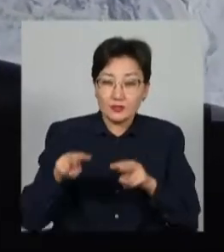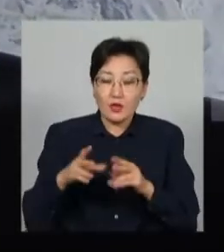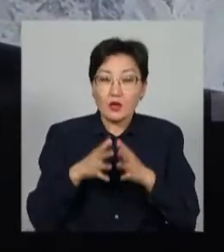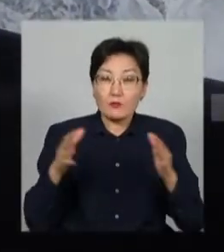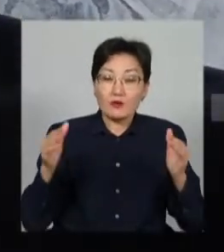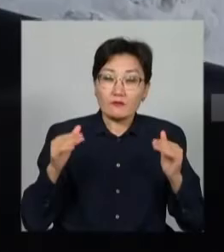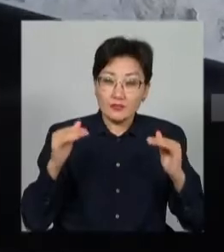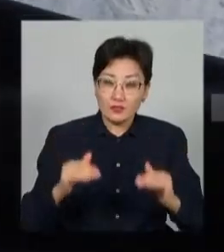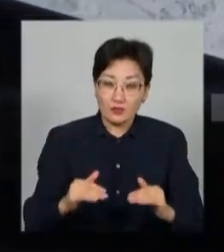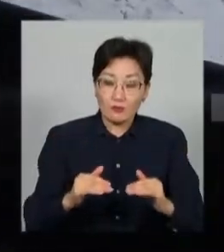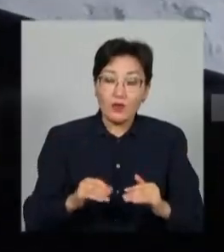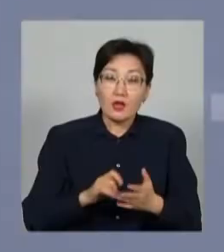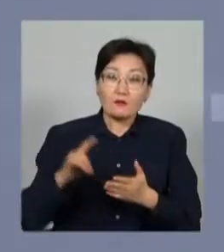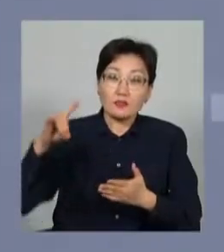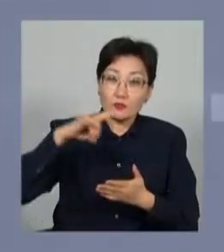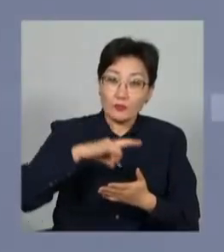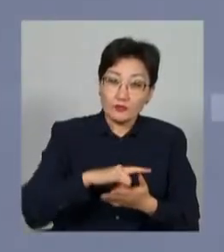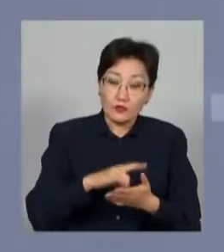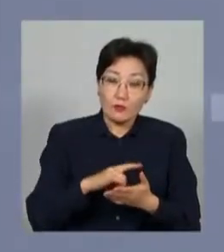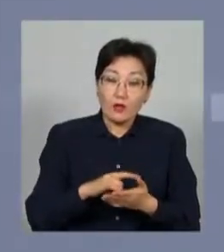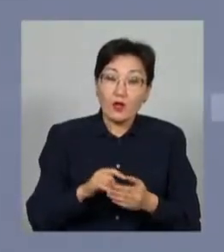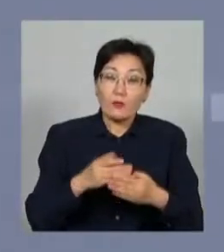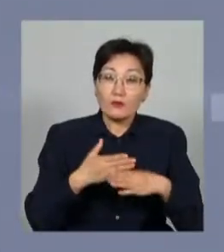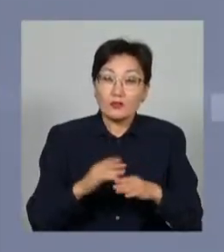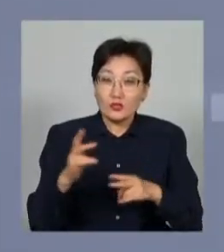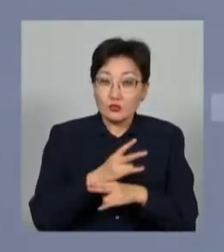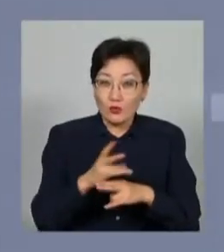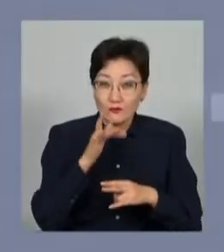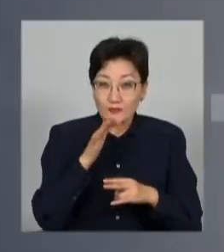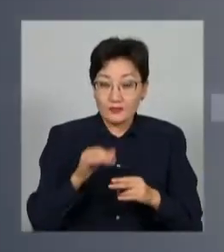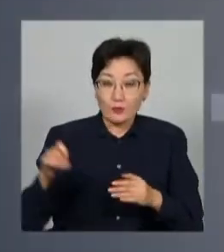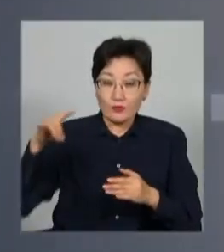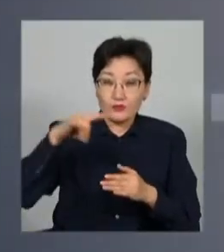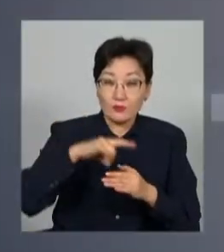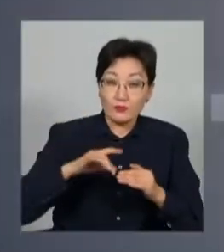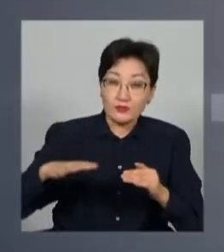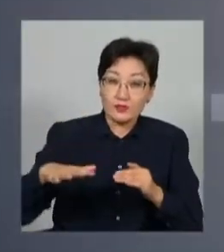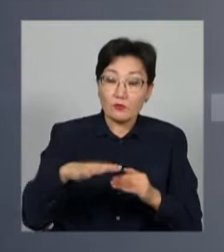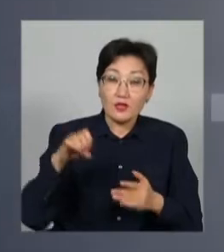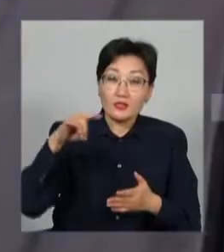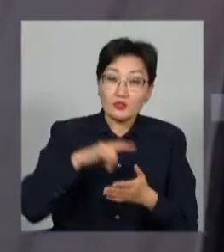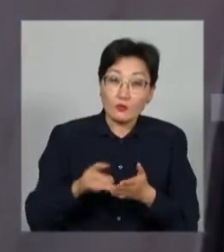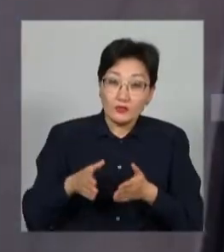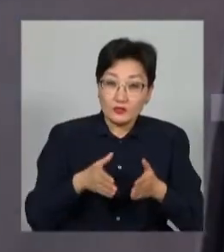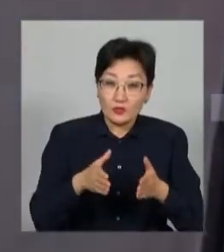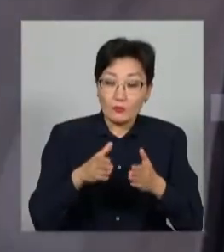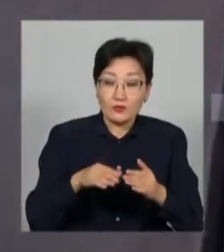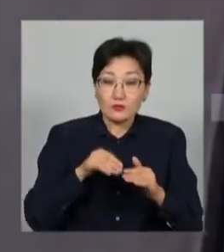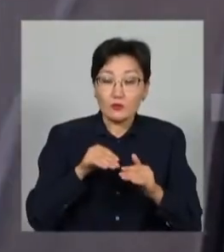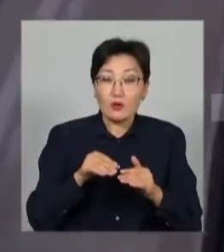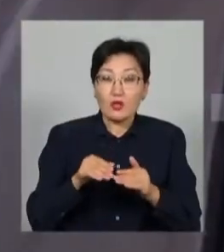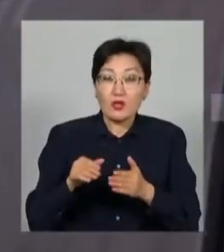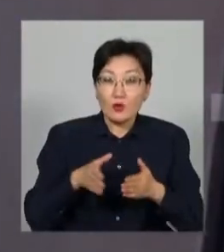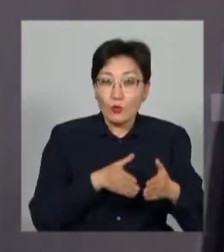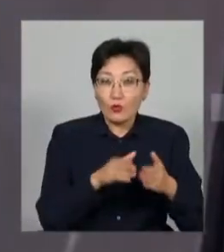больших высотах, взлет и посадку по приборам в ночное время, пролет над взлетно-посадочной полосой с уходом на второй